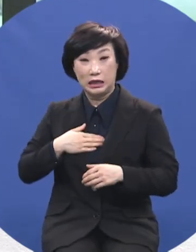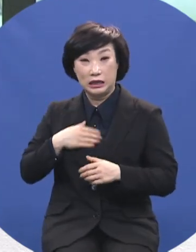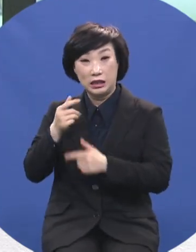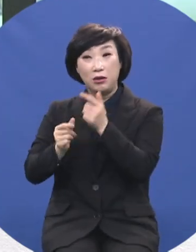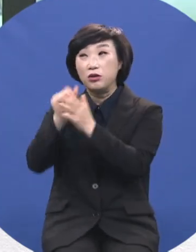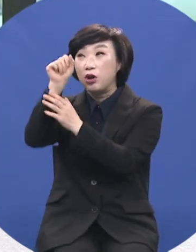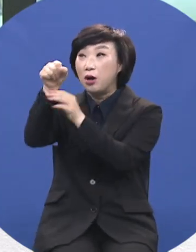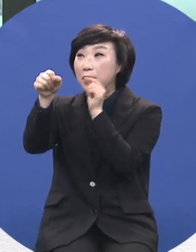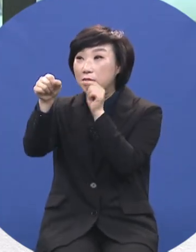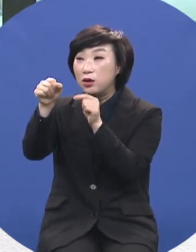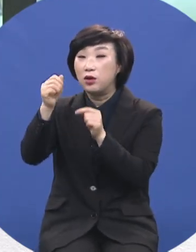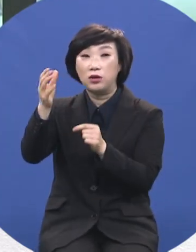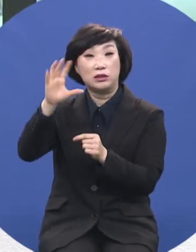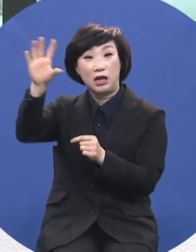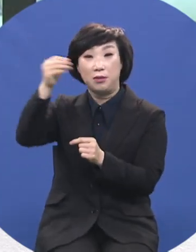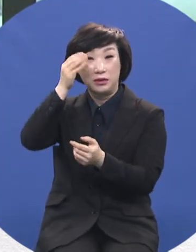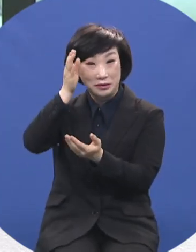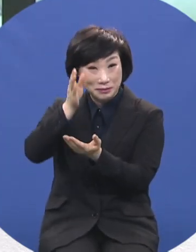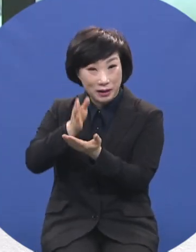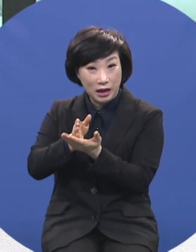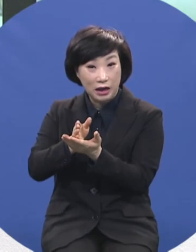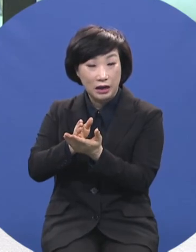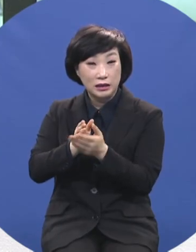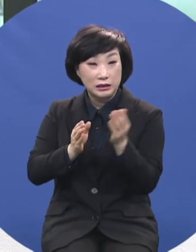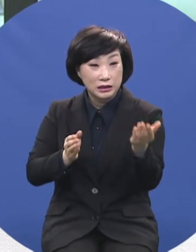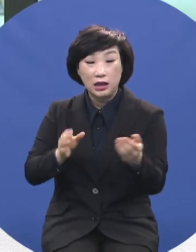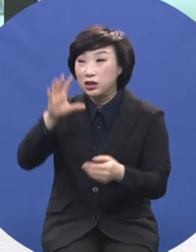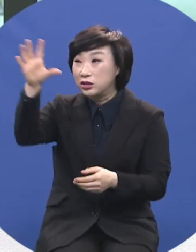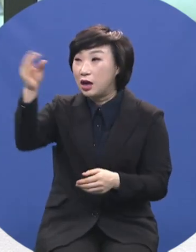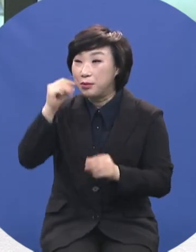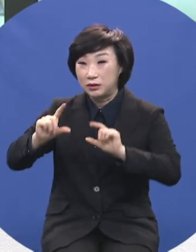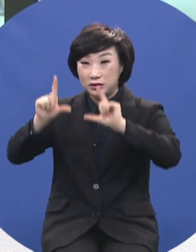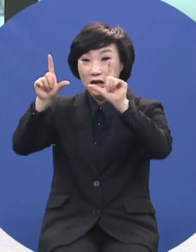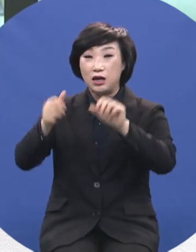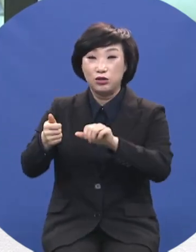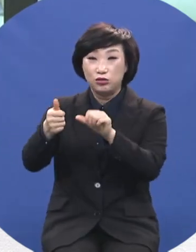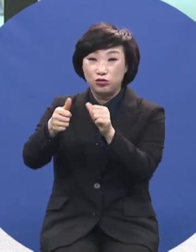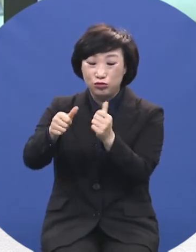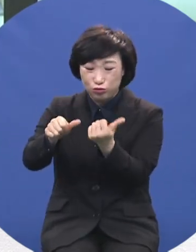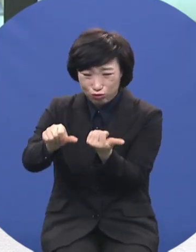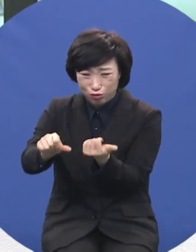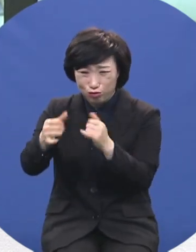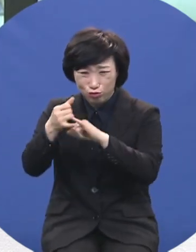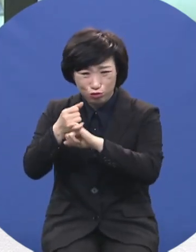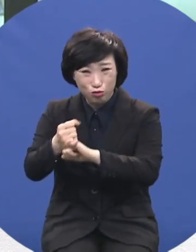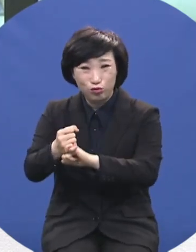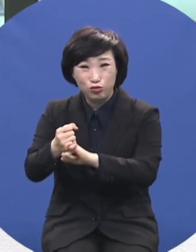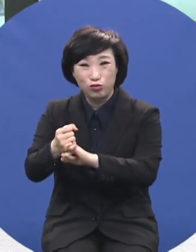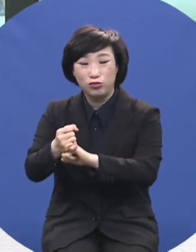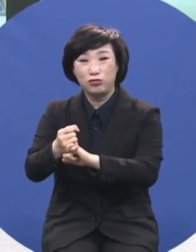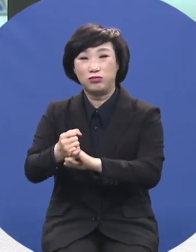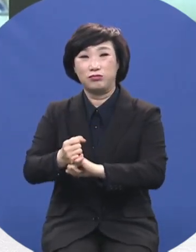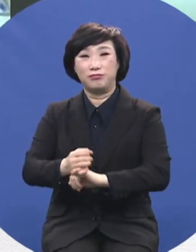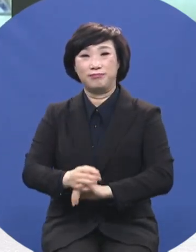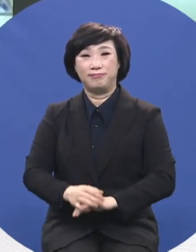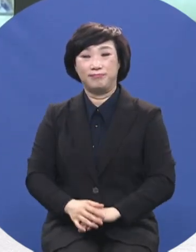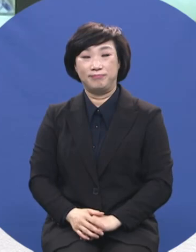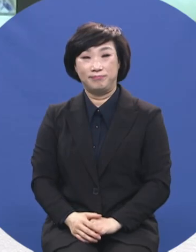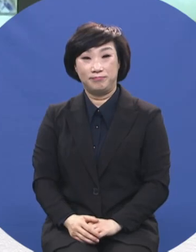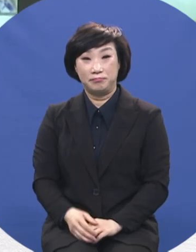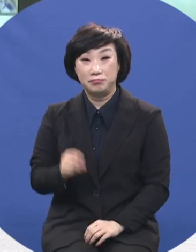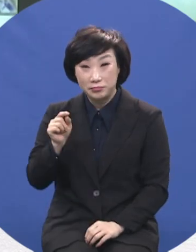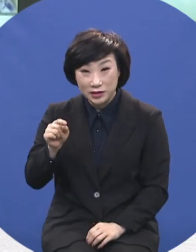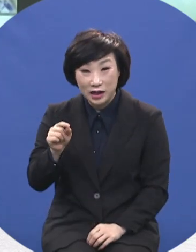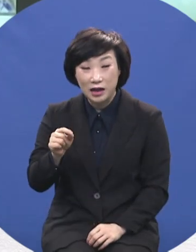실과는 먹지 말라. 네가 먹는 날에는 장영 죽으리라. 또